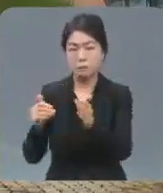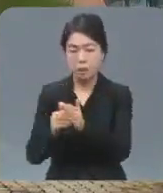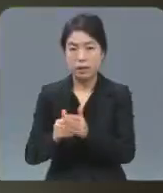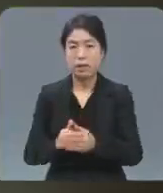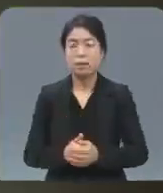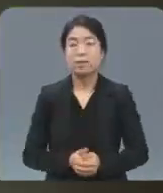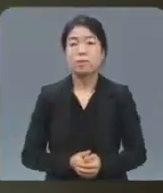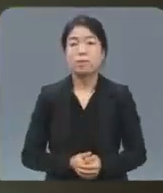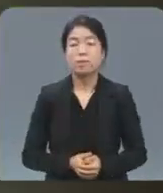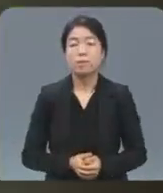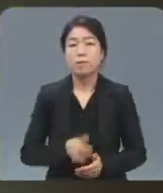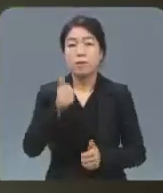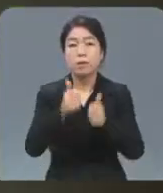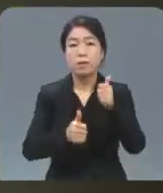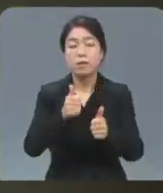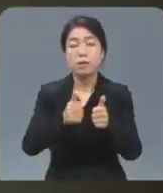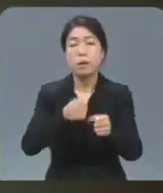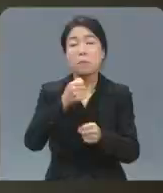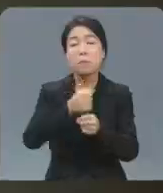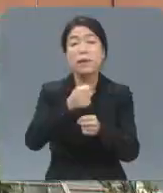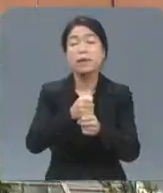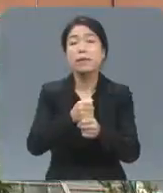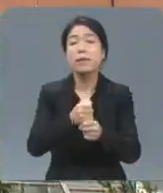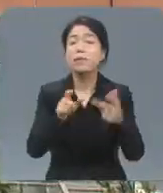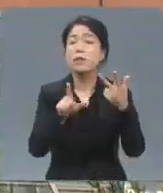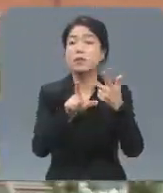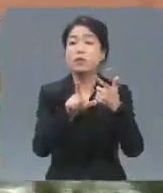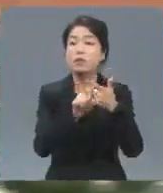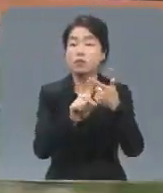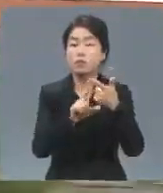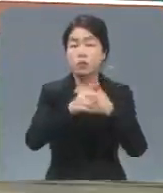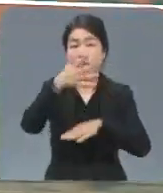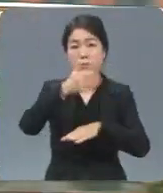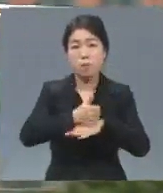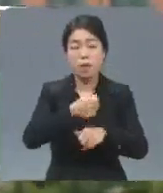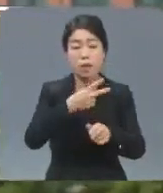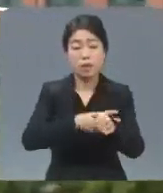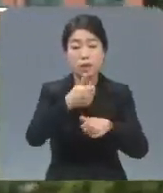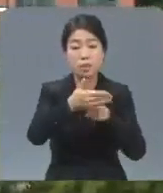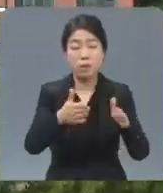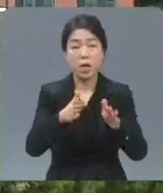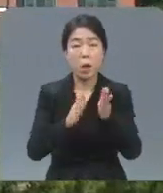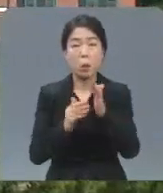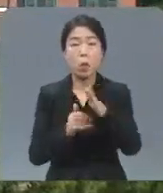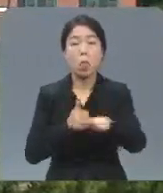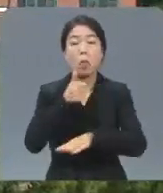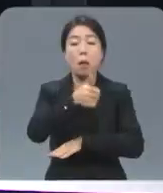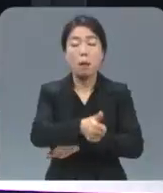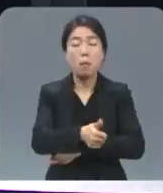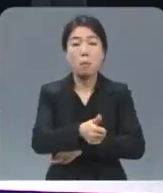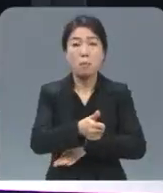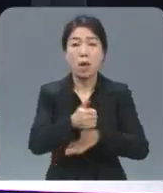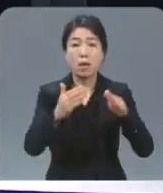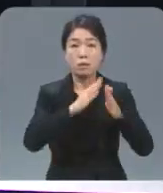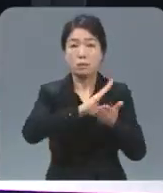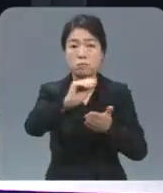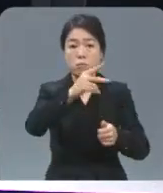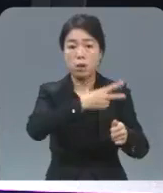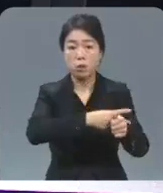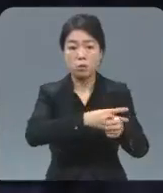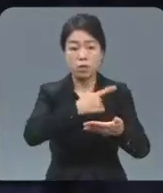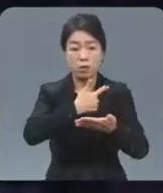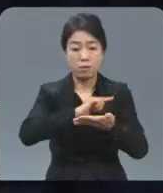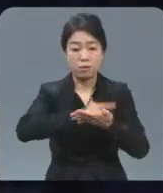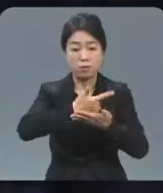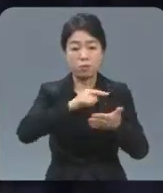드러났습니다. 시험 출제 기간인 지난달 말 교무실에 몰래 들어가 퇴근한 교사들의 노트북에 악성 코드를